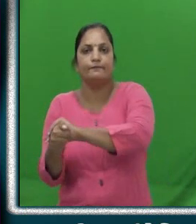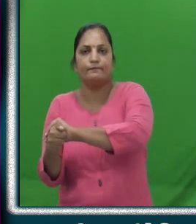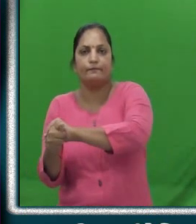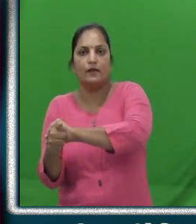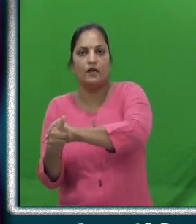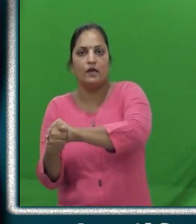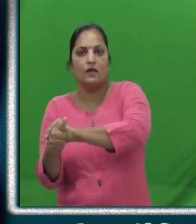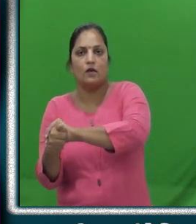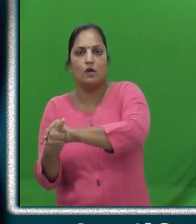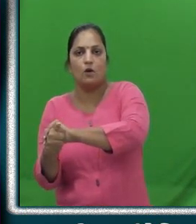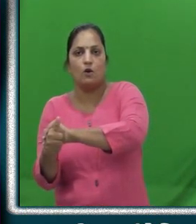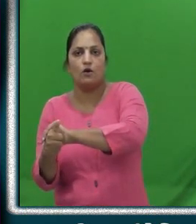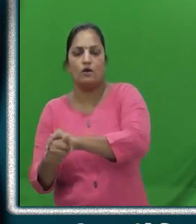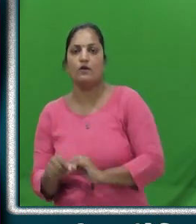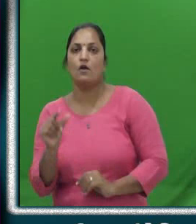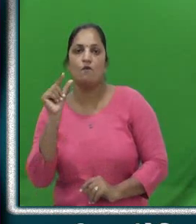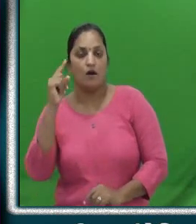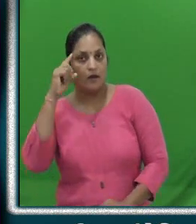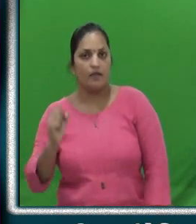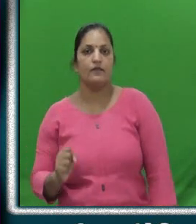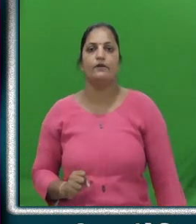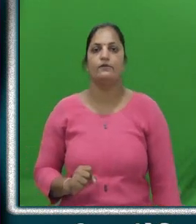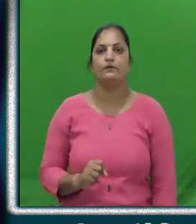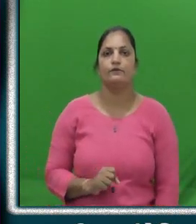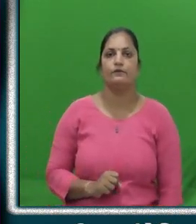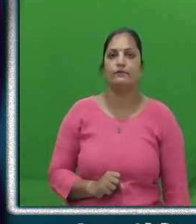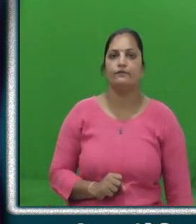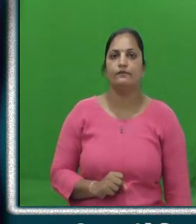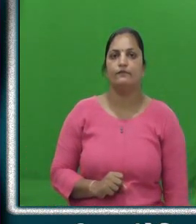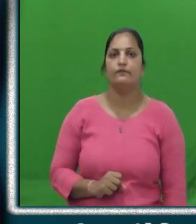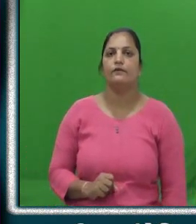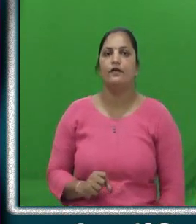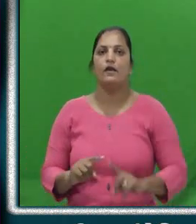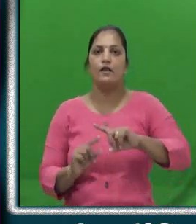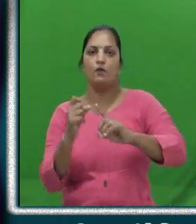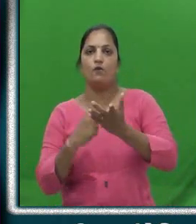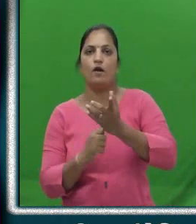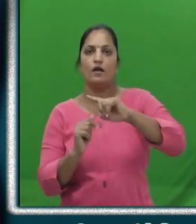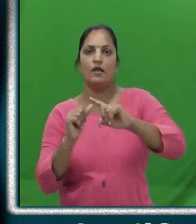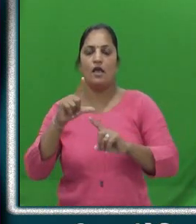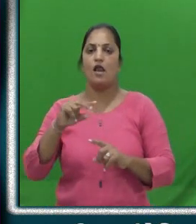શરૂઆત સાથે સાની શરૂઆત કરી આ શબ્દ યાદ રાખજો ટર્ટલ વોક